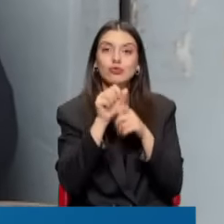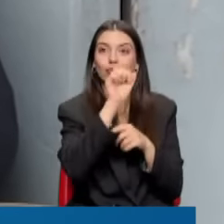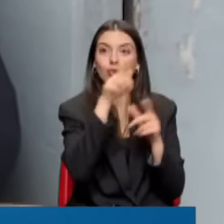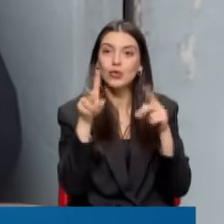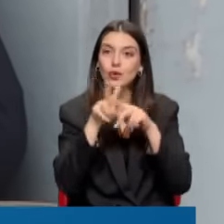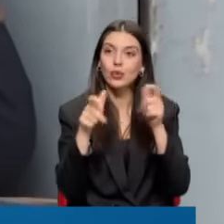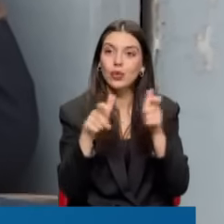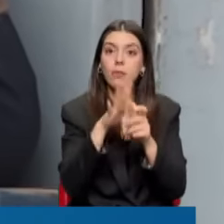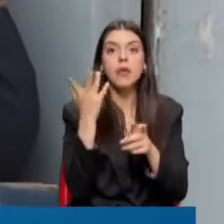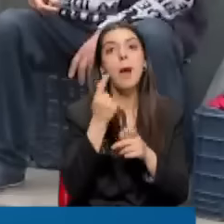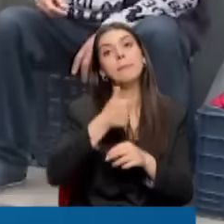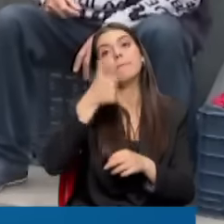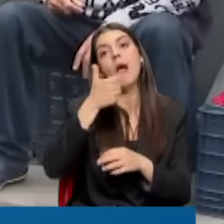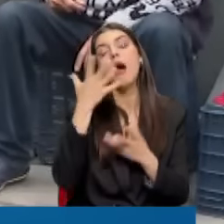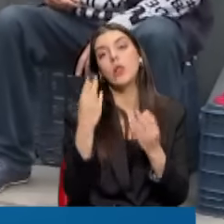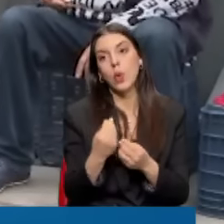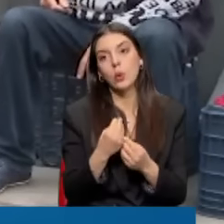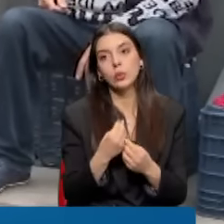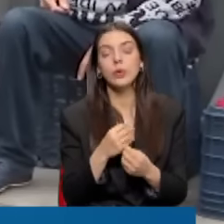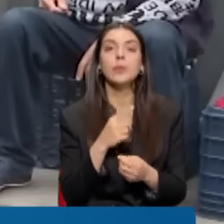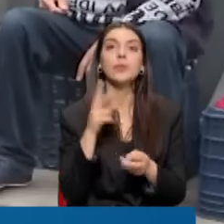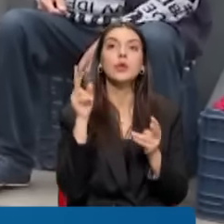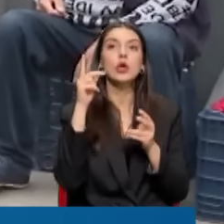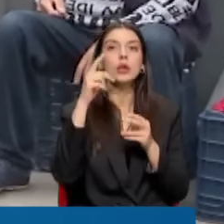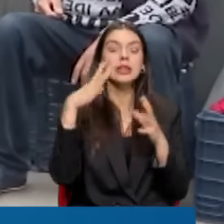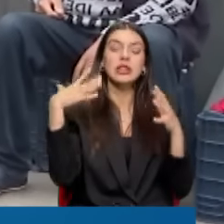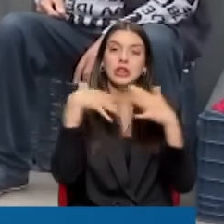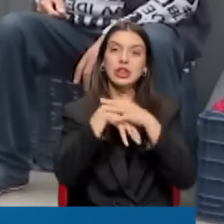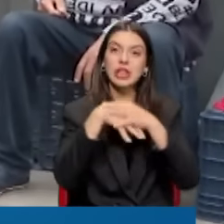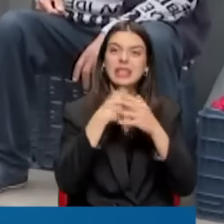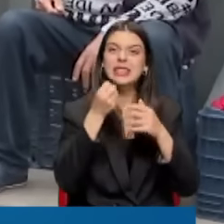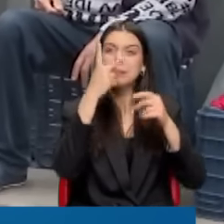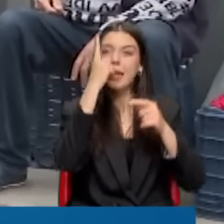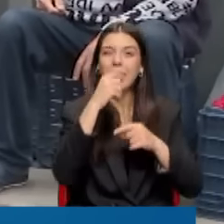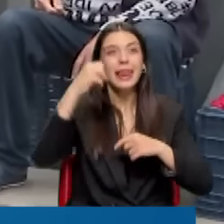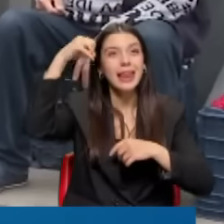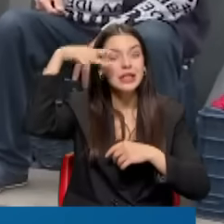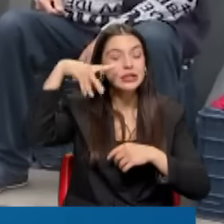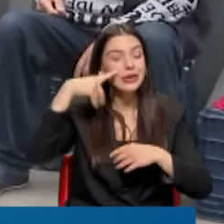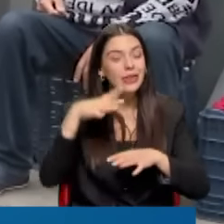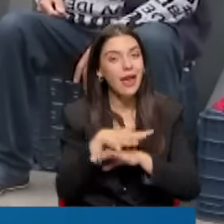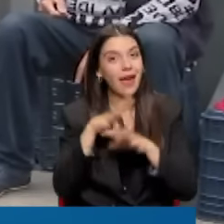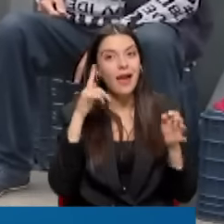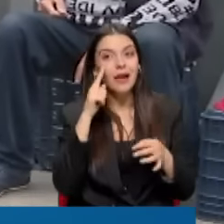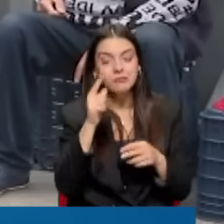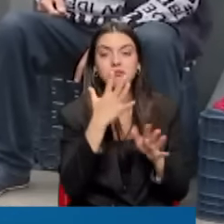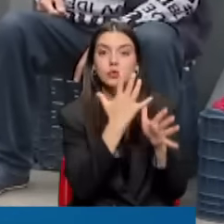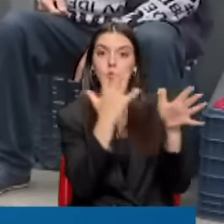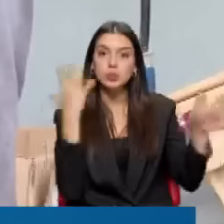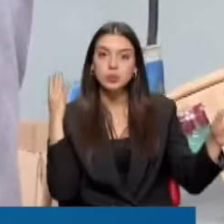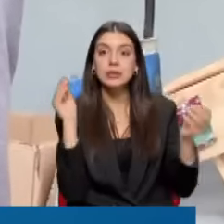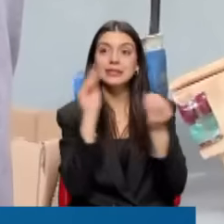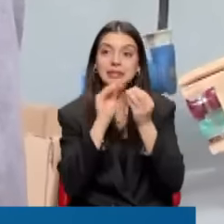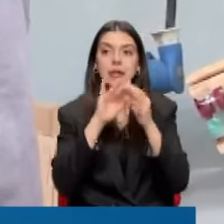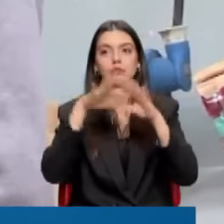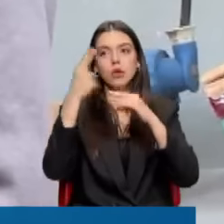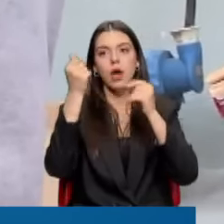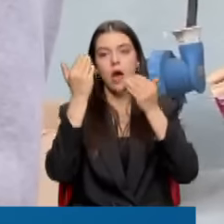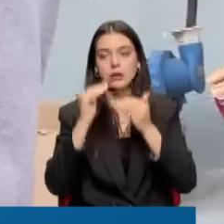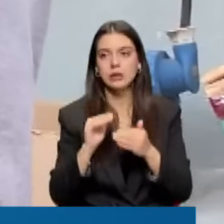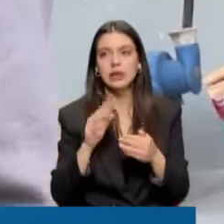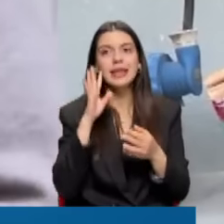da artık pahalı geliyor gün ağadan başlayan tabın ilk ışıklarına doğru uzayan kuyruklar zamlardan sonra azaldı milletin